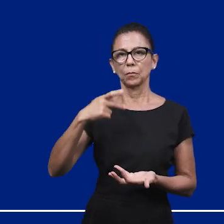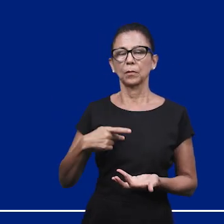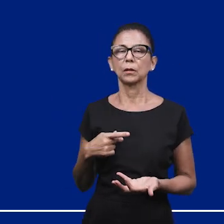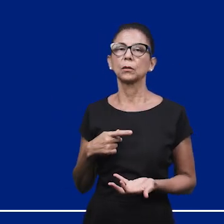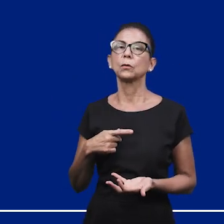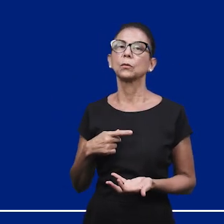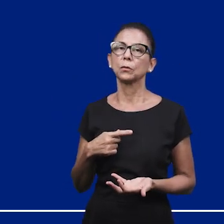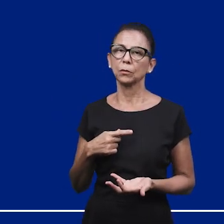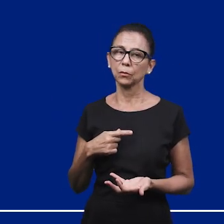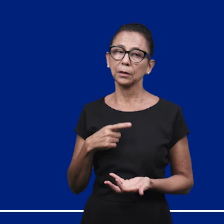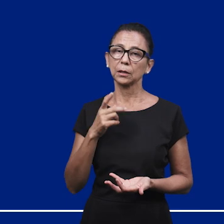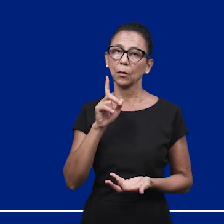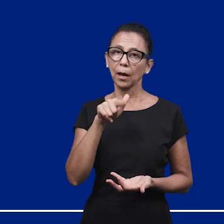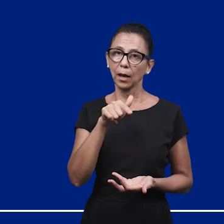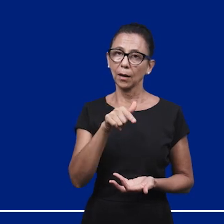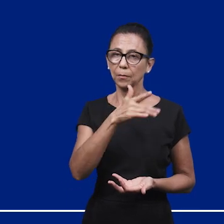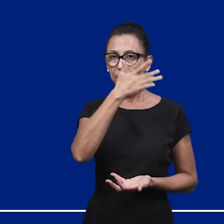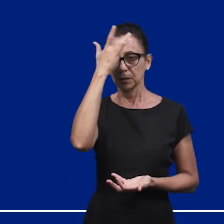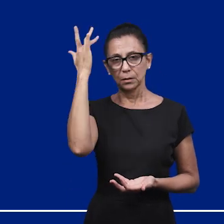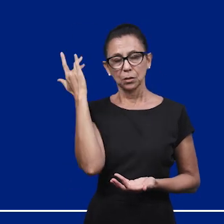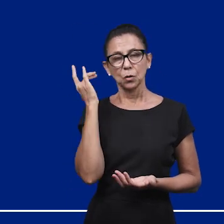Celui-là